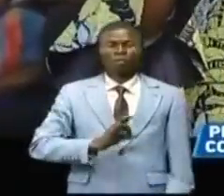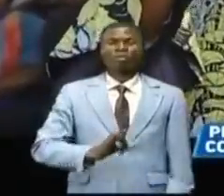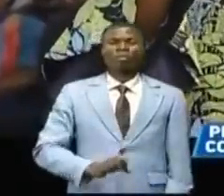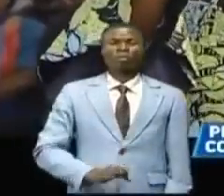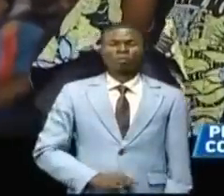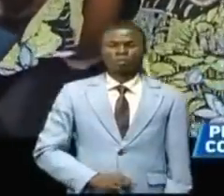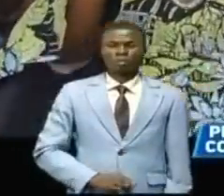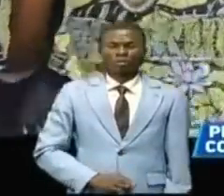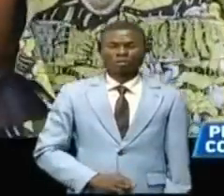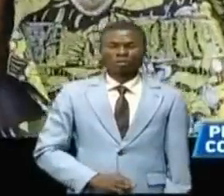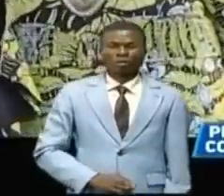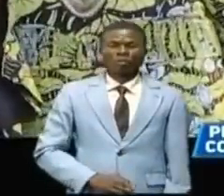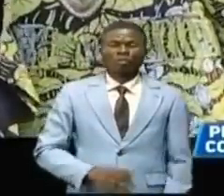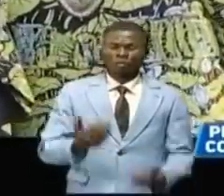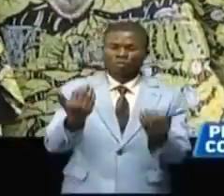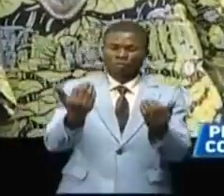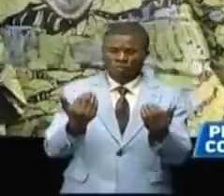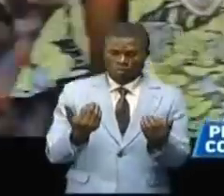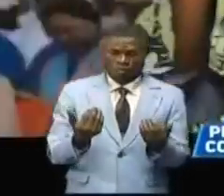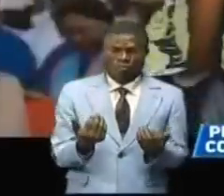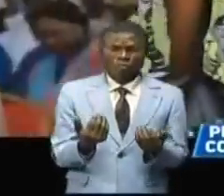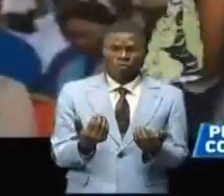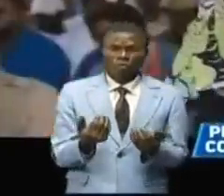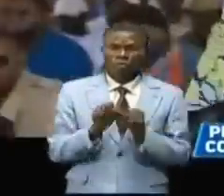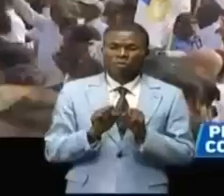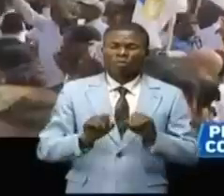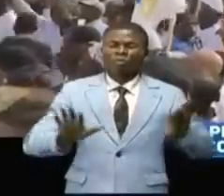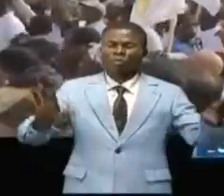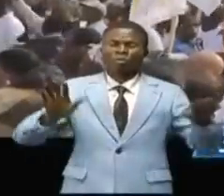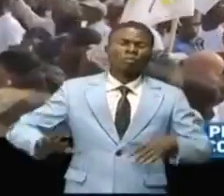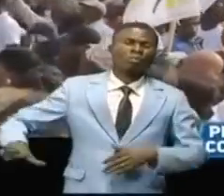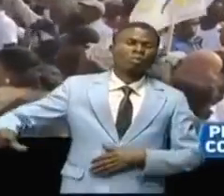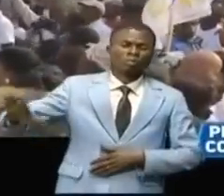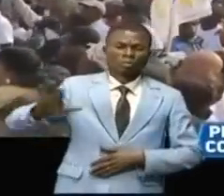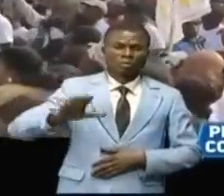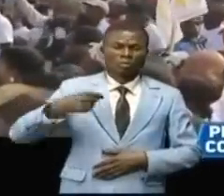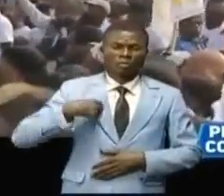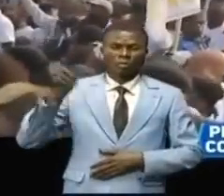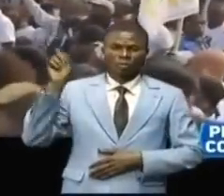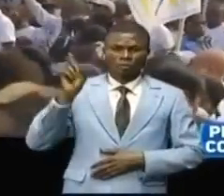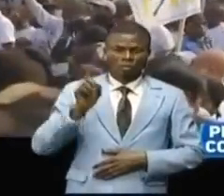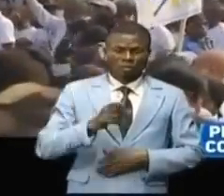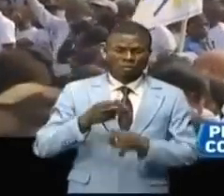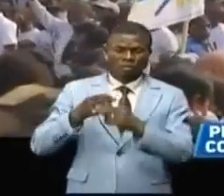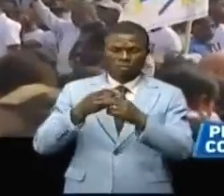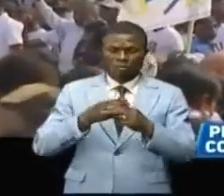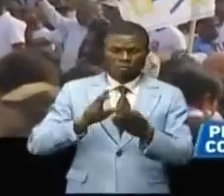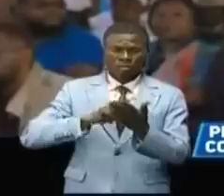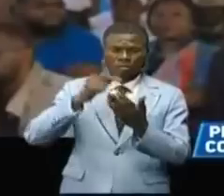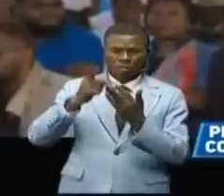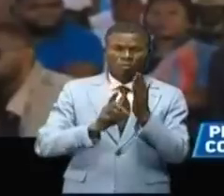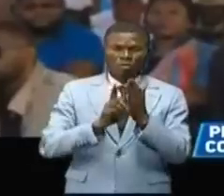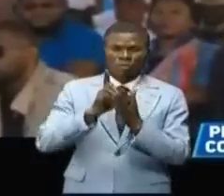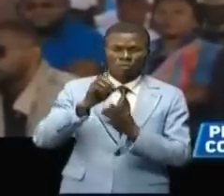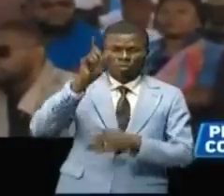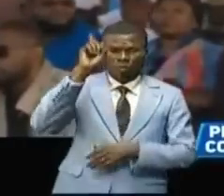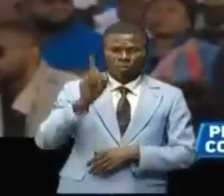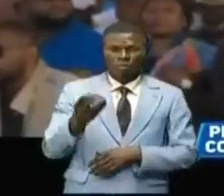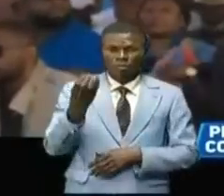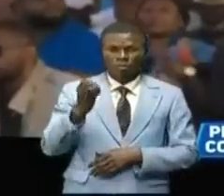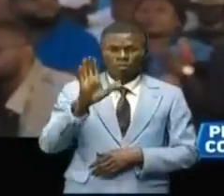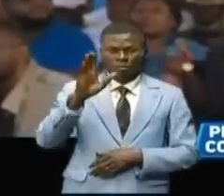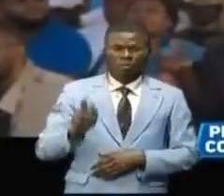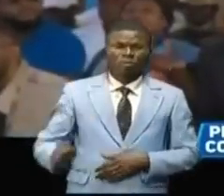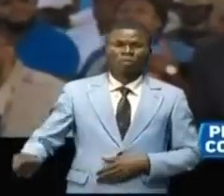Tshisekedi Alingaki Oyebandana Paz. Je suis venu faire le suivi de programme de développement local de